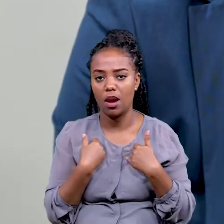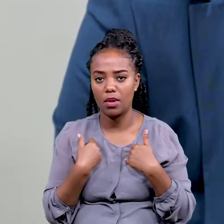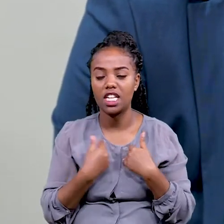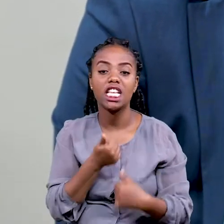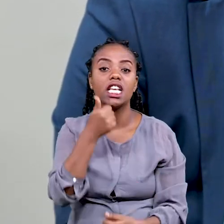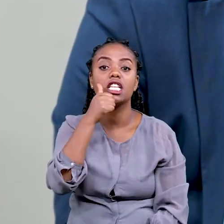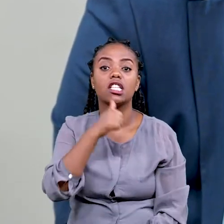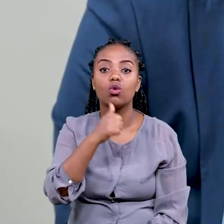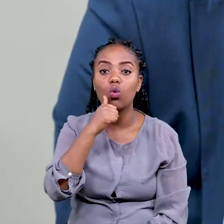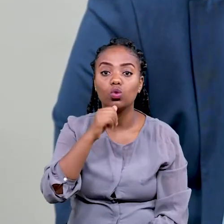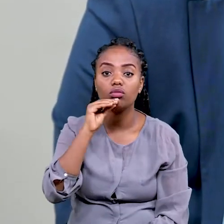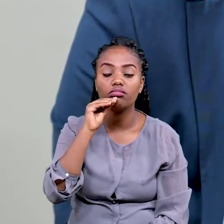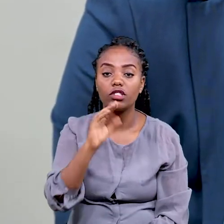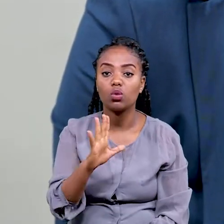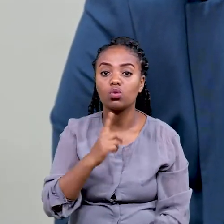የሴቶች ላይ